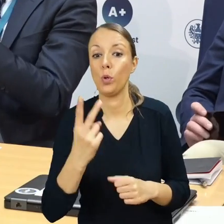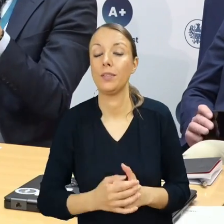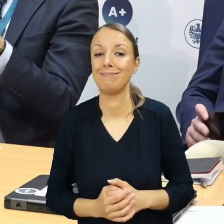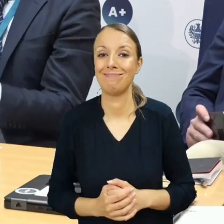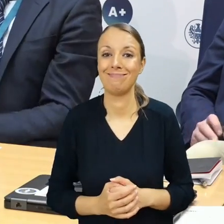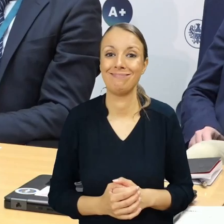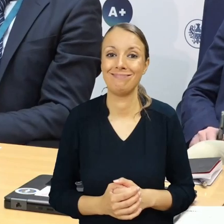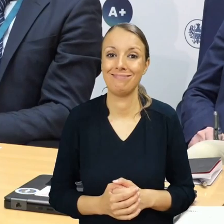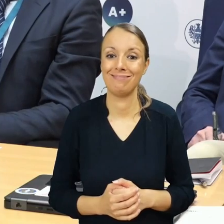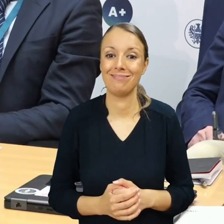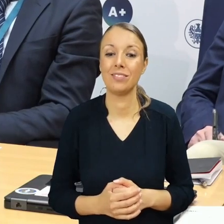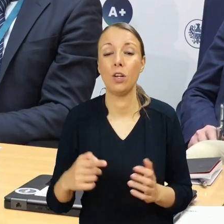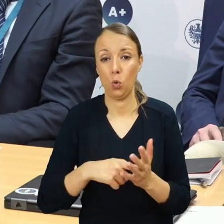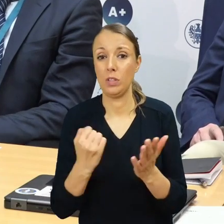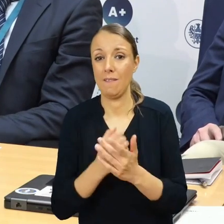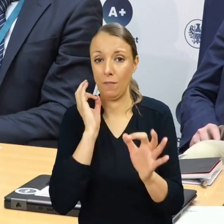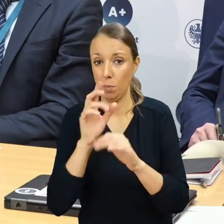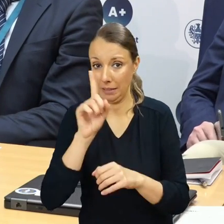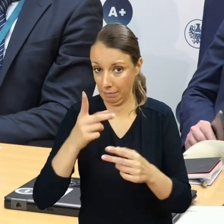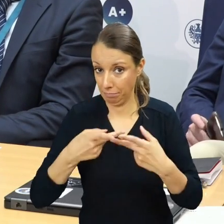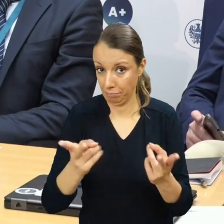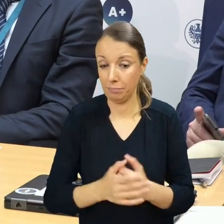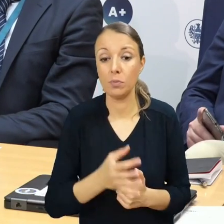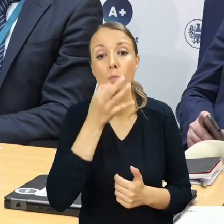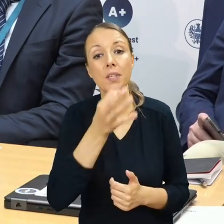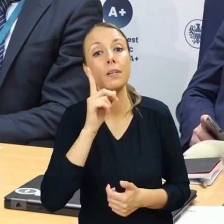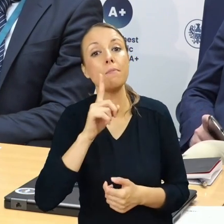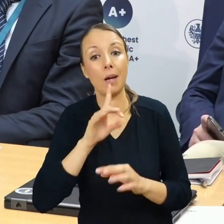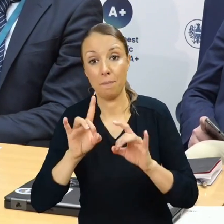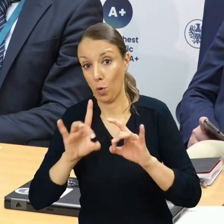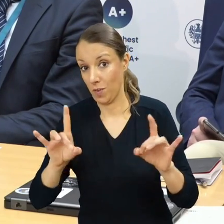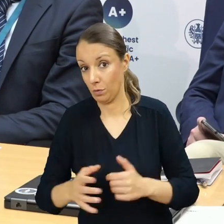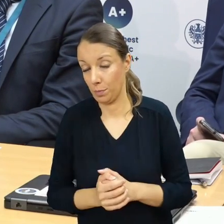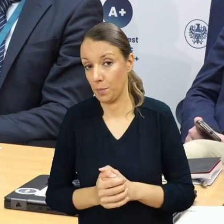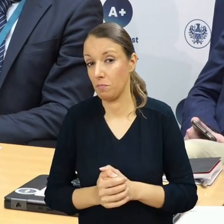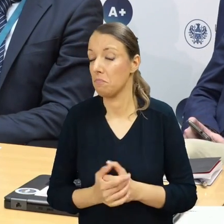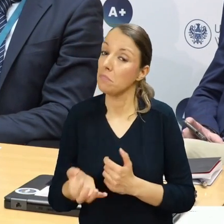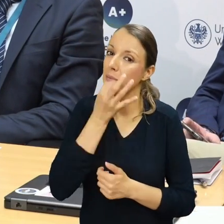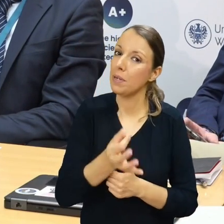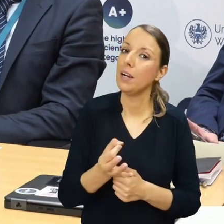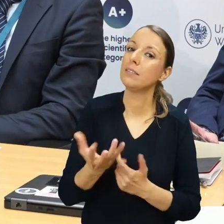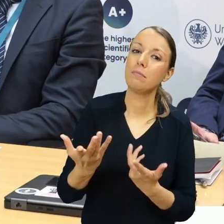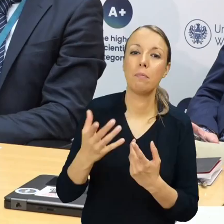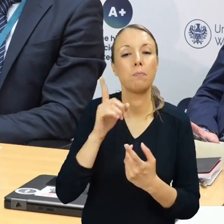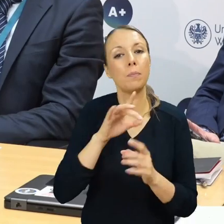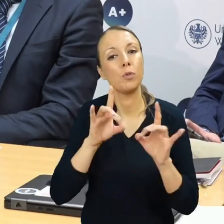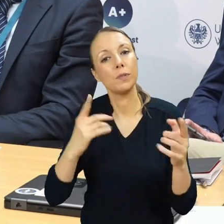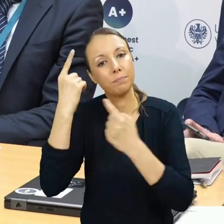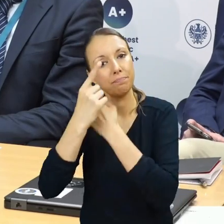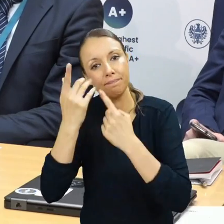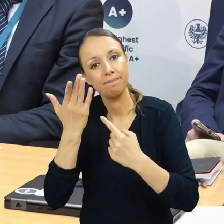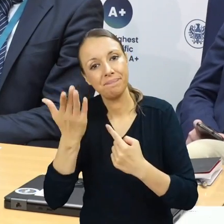ustawy o dostępie do informacji publicznej. Pytanie do pana profesora. Czy pańskim zdaniem zawiadomienie o